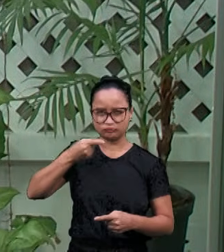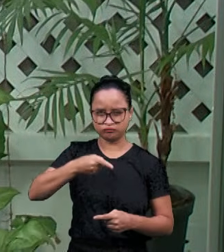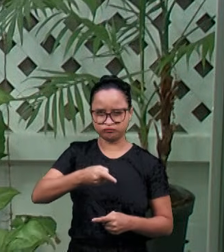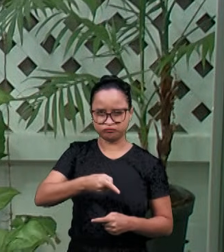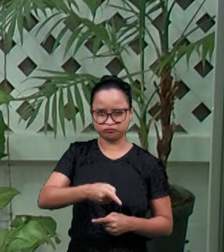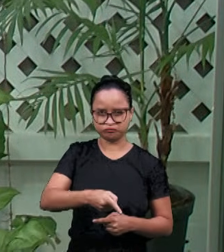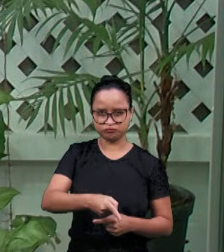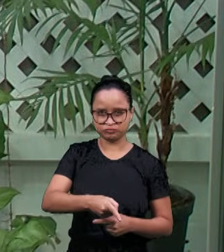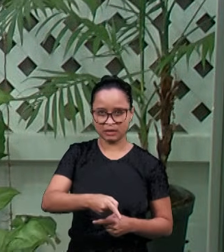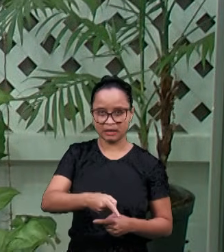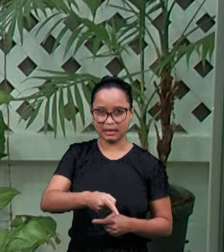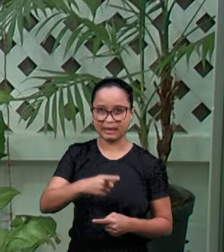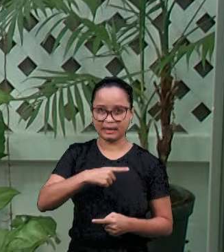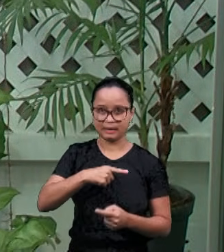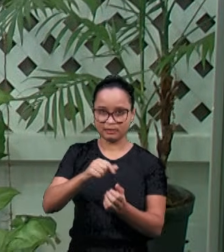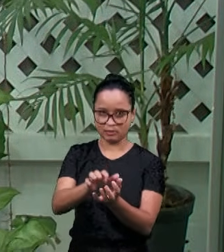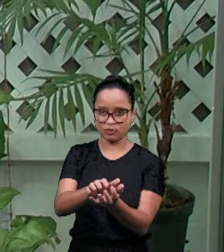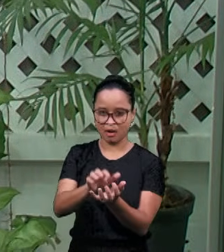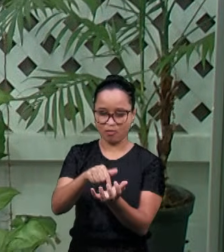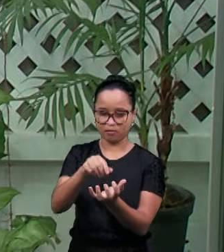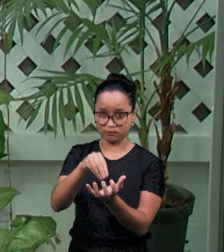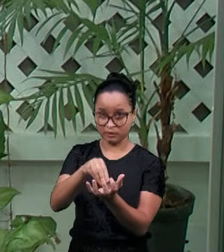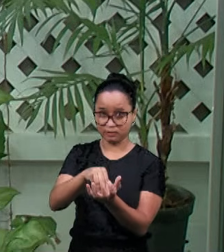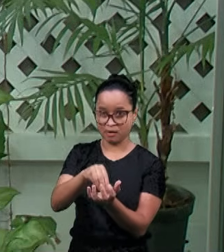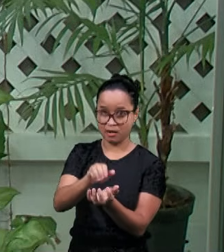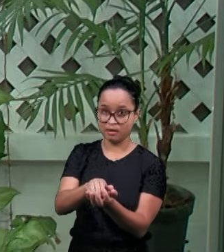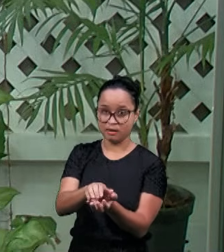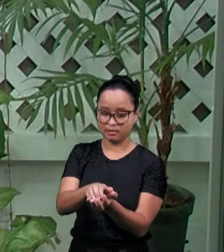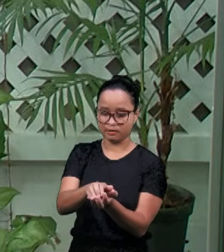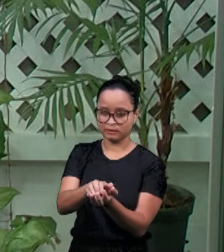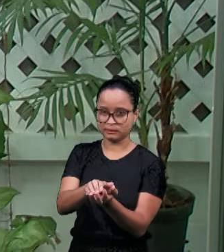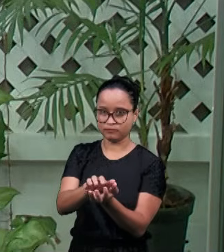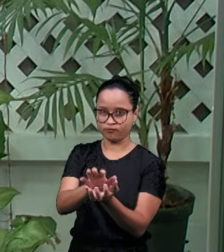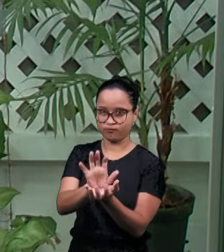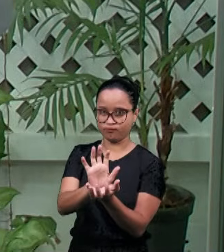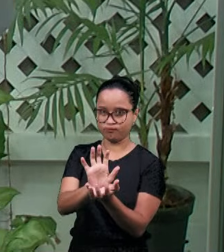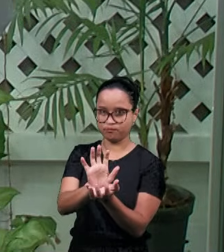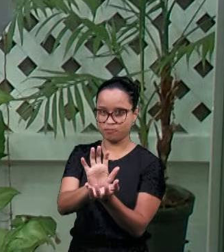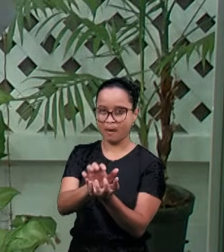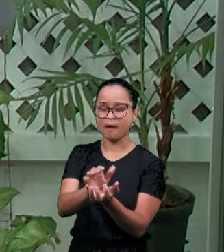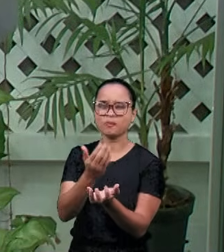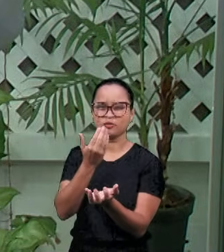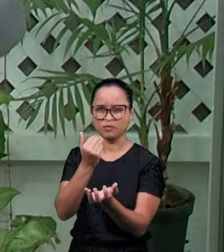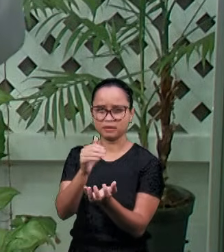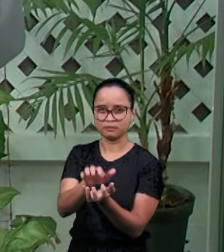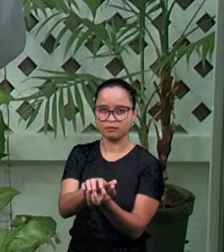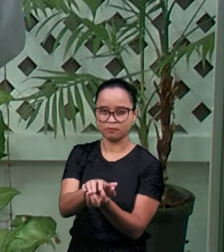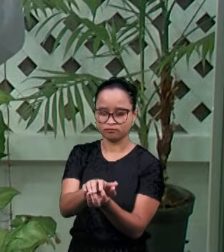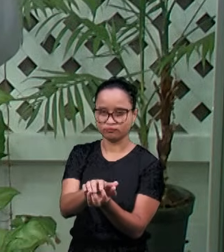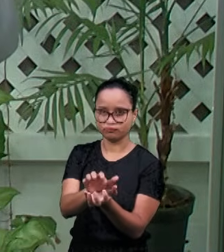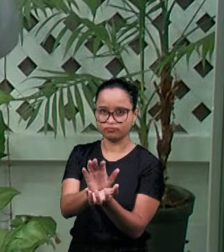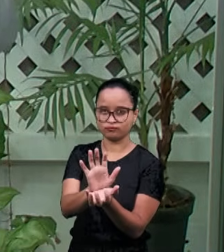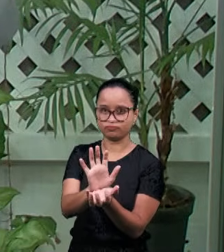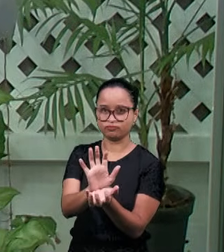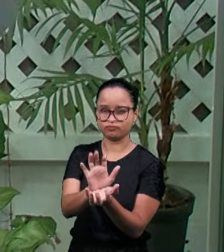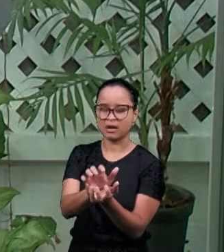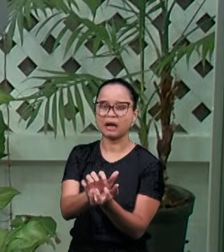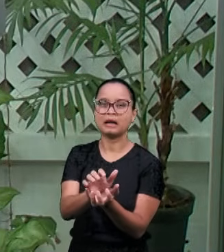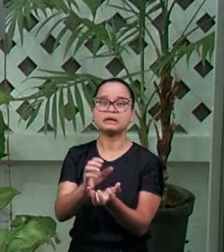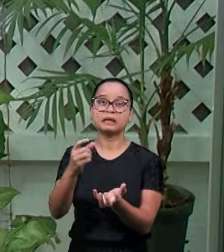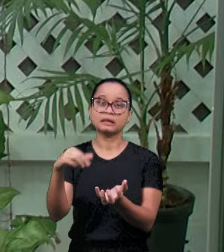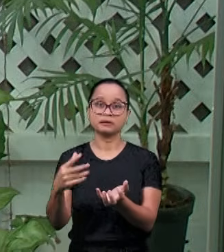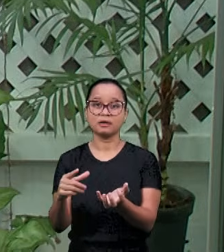nourrir, elle ouvre pour se nourrir. Et là, il y a